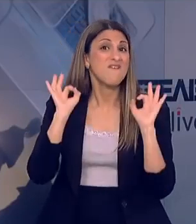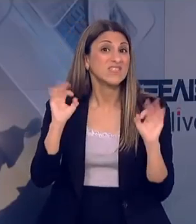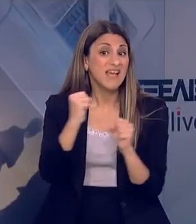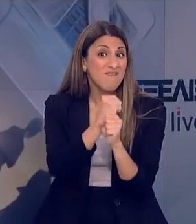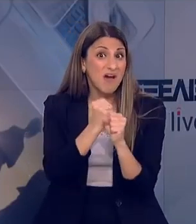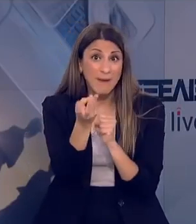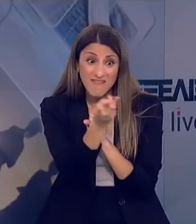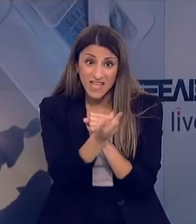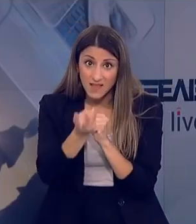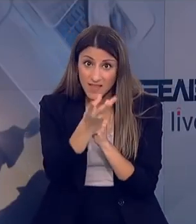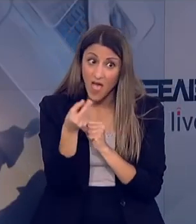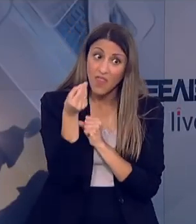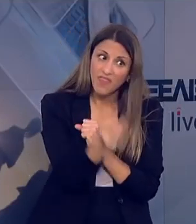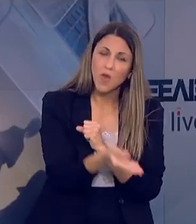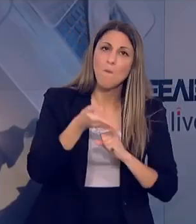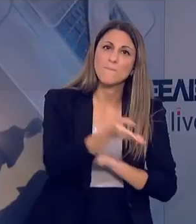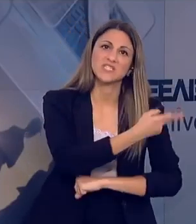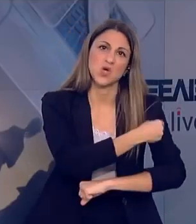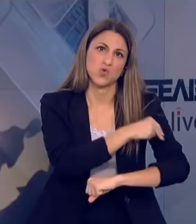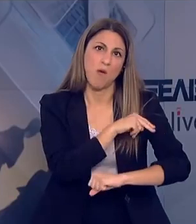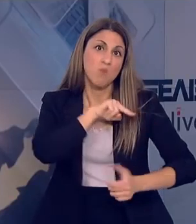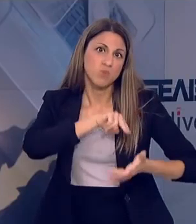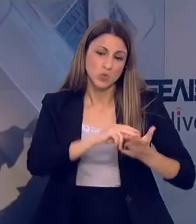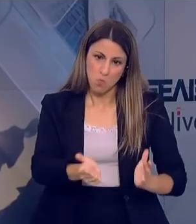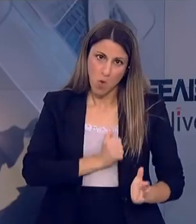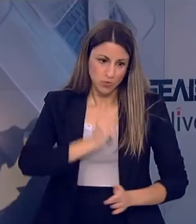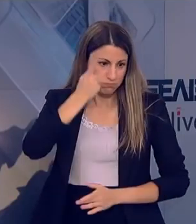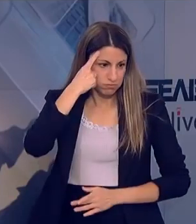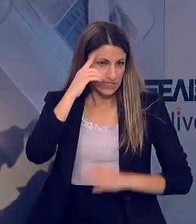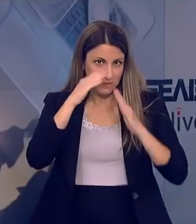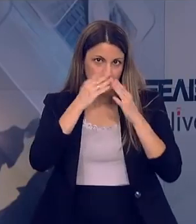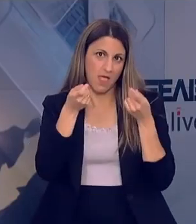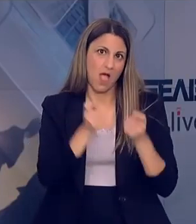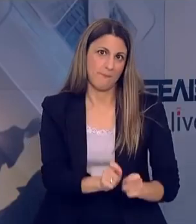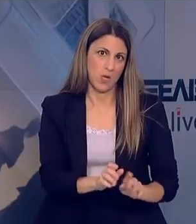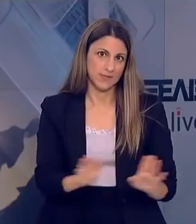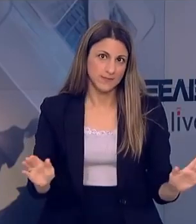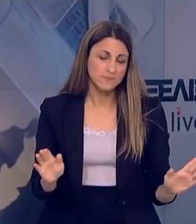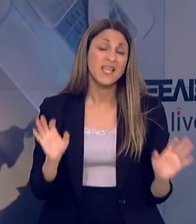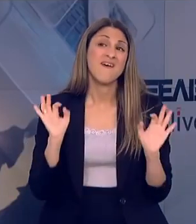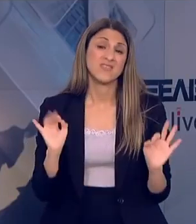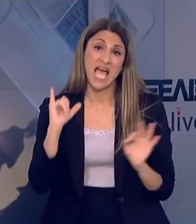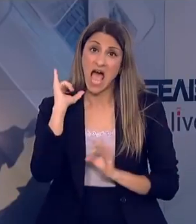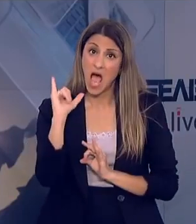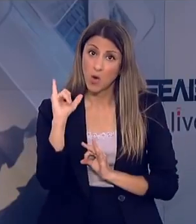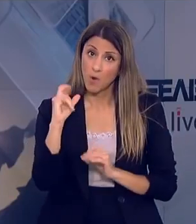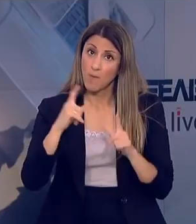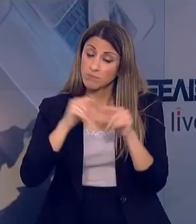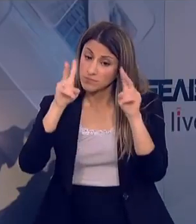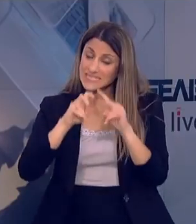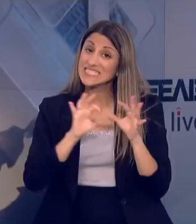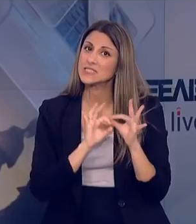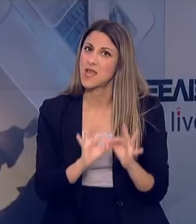προσεκτική παρακολούθηση για παρενέργειες και ο συνδυασμός δεν έχει δοκιμαστεί ακόμη σε σοβαρά ασθενείς. Σίγουρα όμως τα μηνύματα είναι